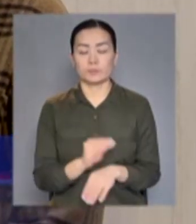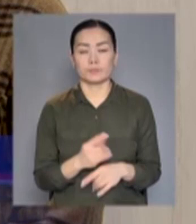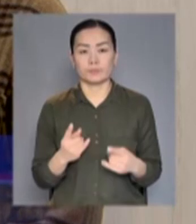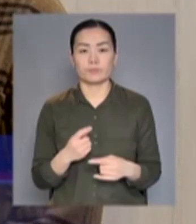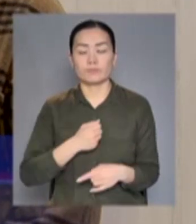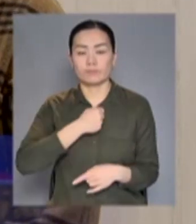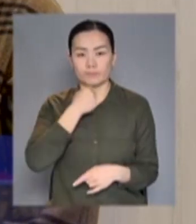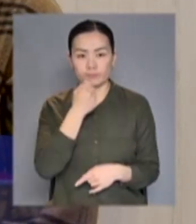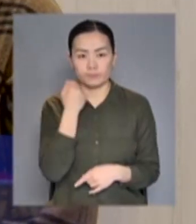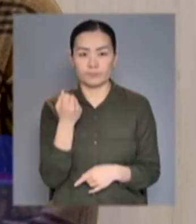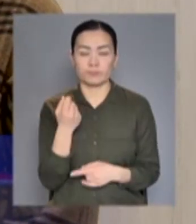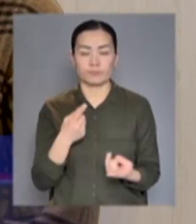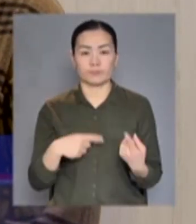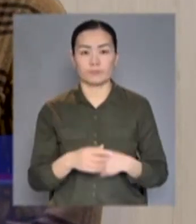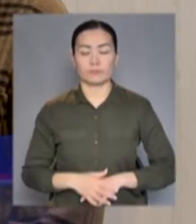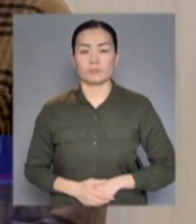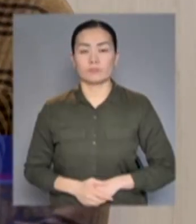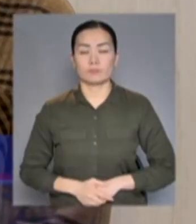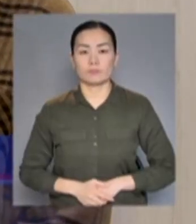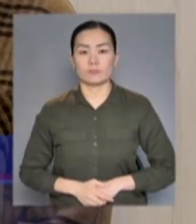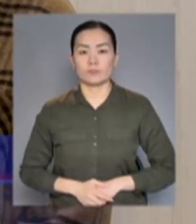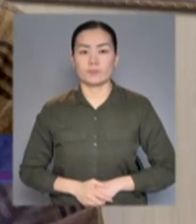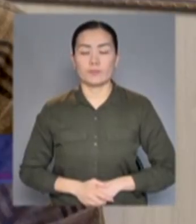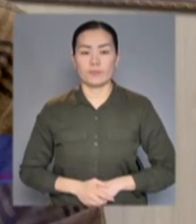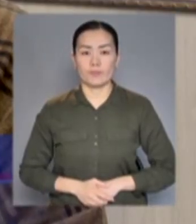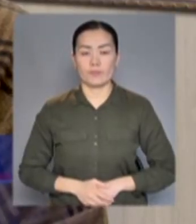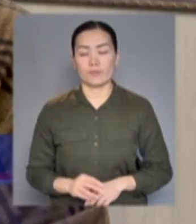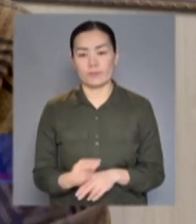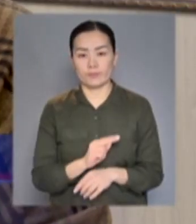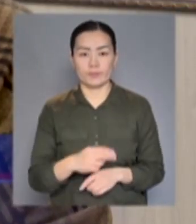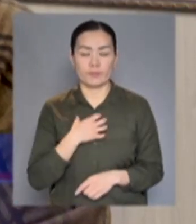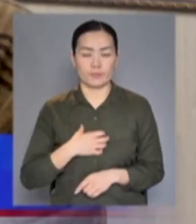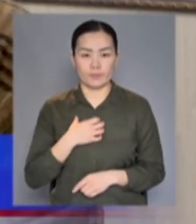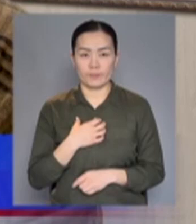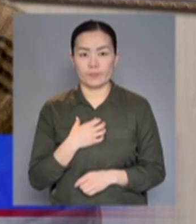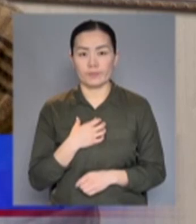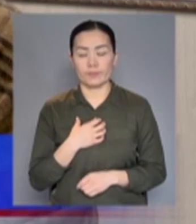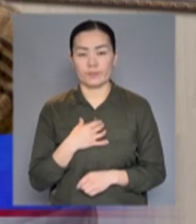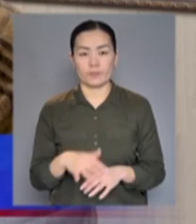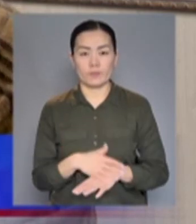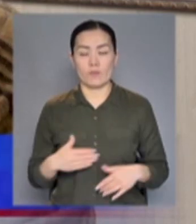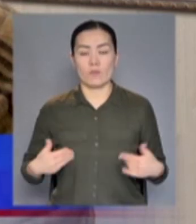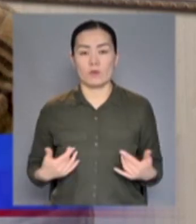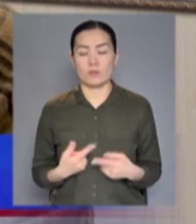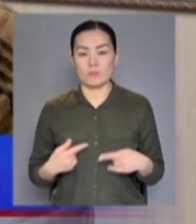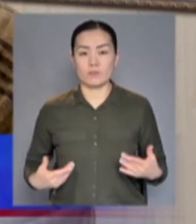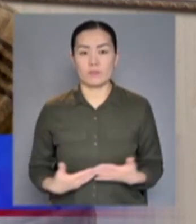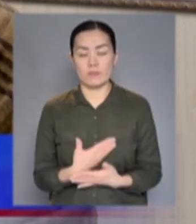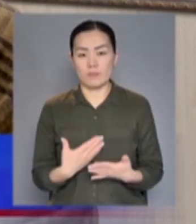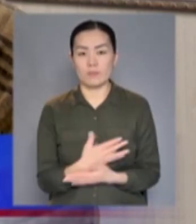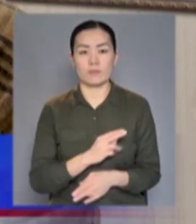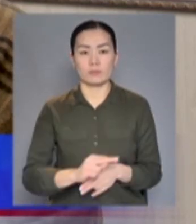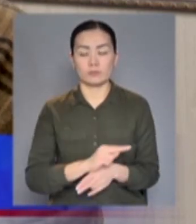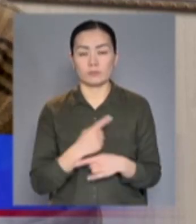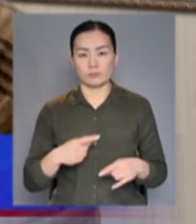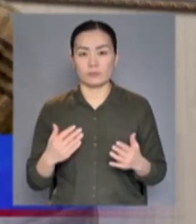үлкен жастағы біздің ересек жандар үшін тәрбиелік мәні зор, халыққа берері бар, жастарға тәрбие